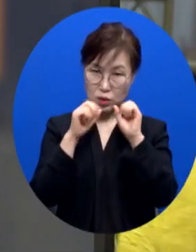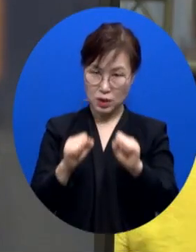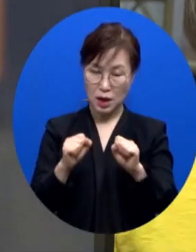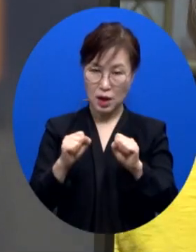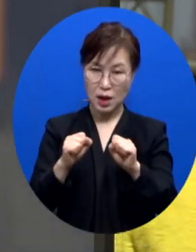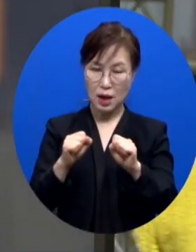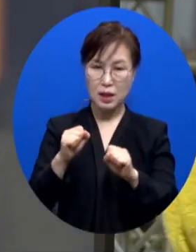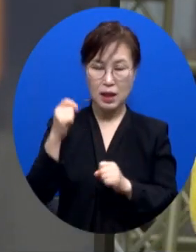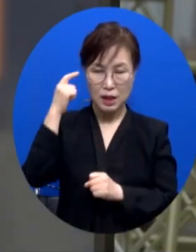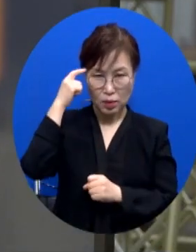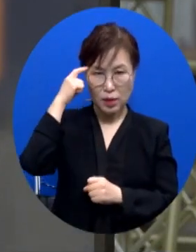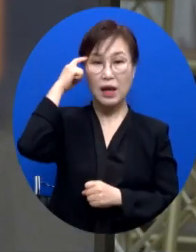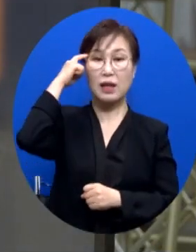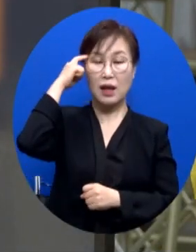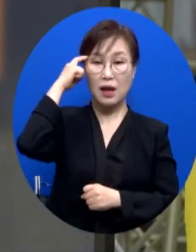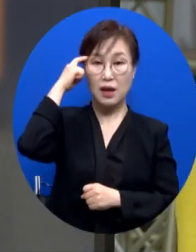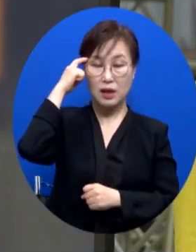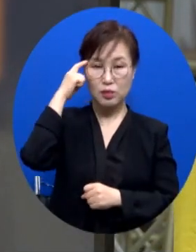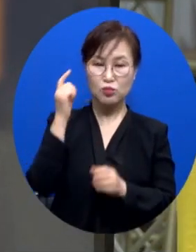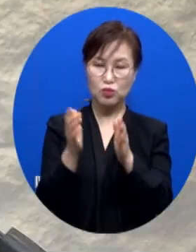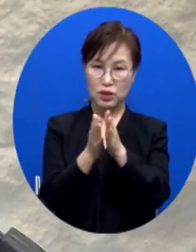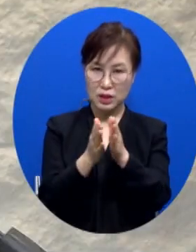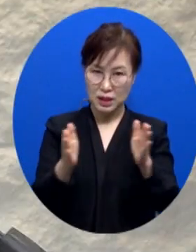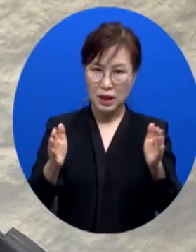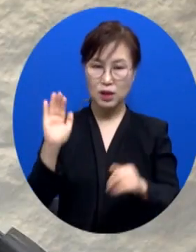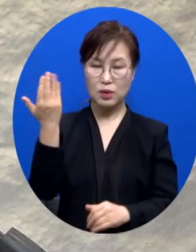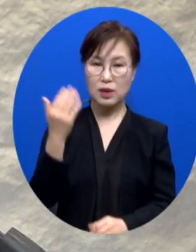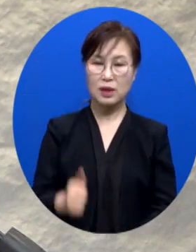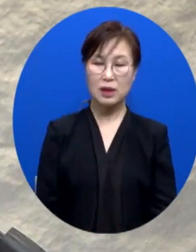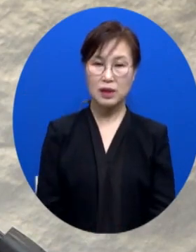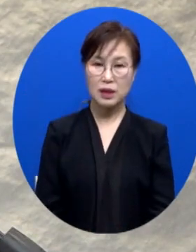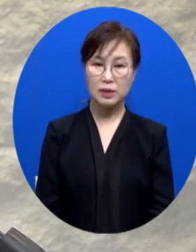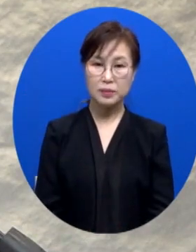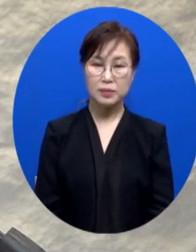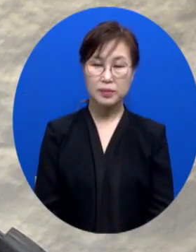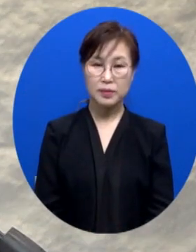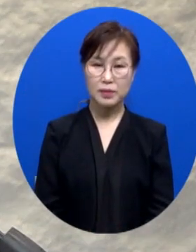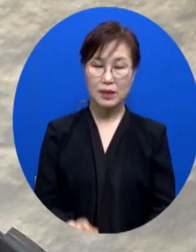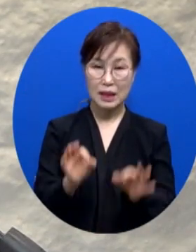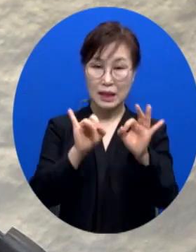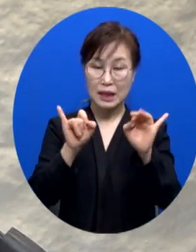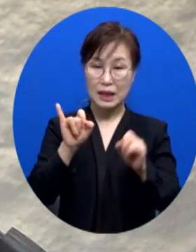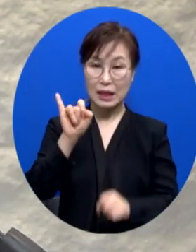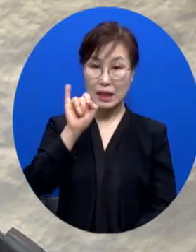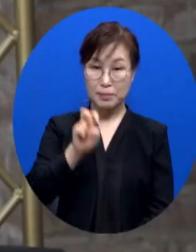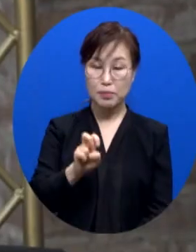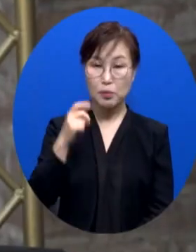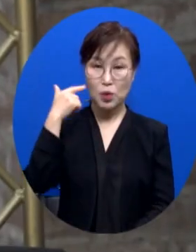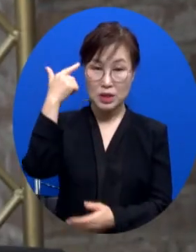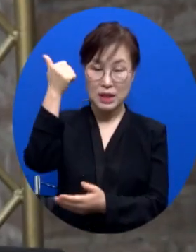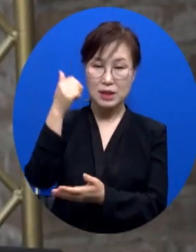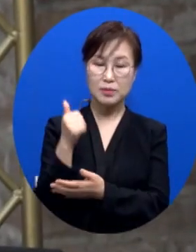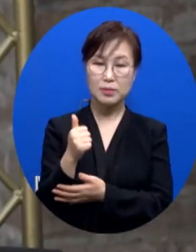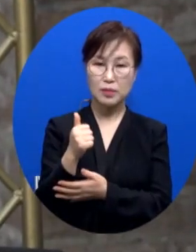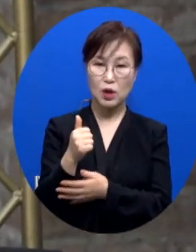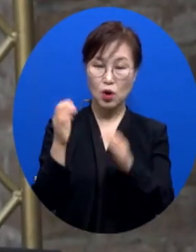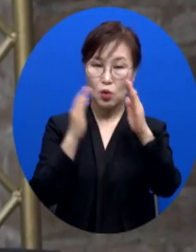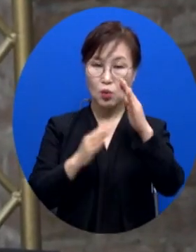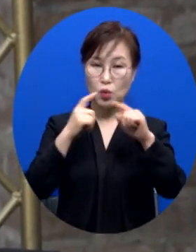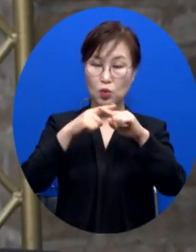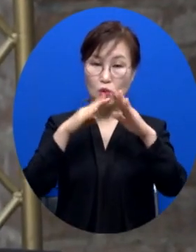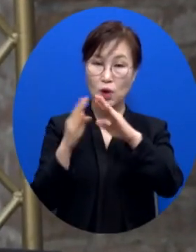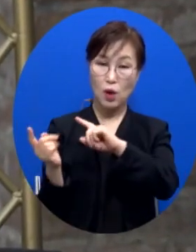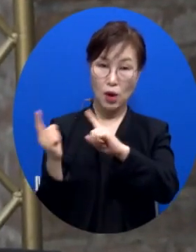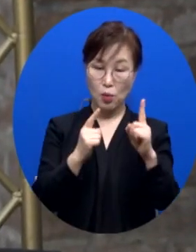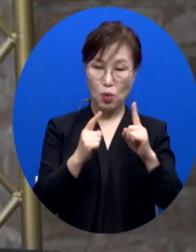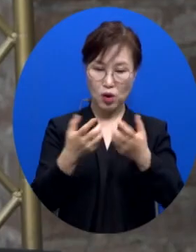본질을 깨닫는 데서 출발한다고 전했습니다. 기장 둔전교회 임창세 목사는 공교회성 회복이